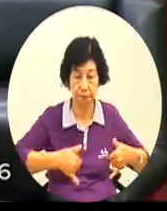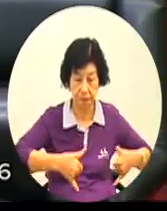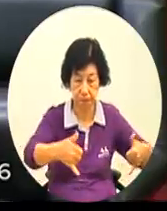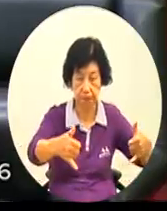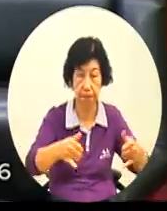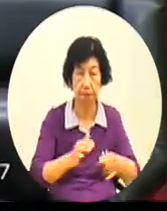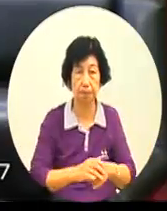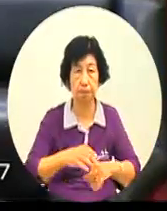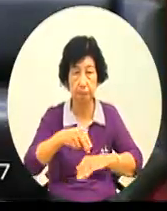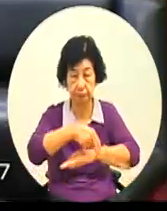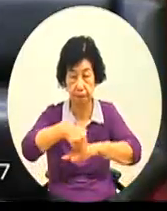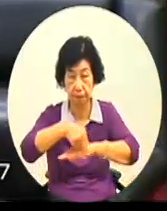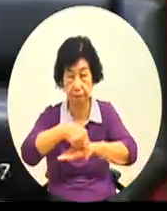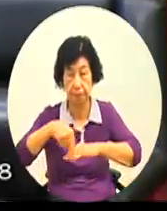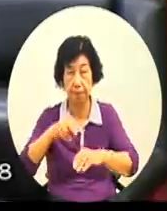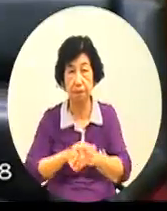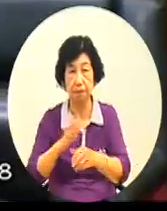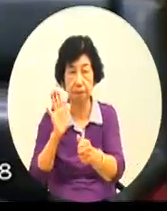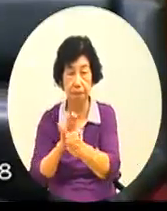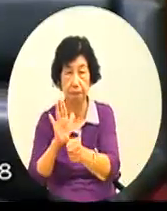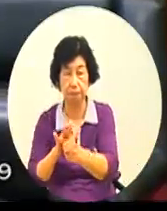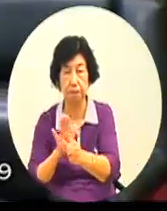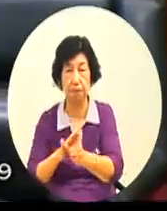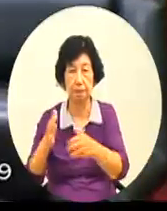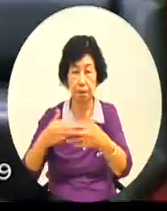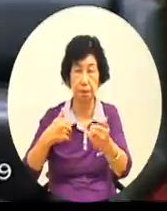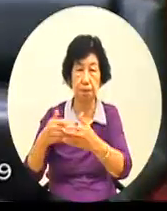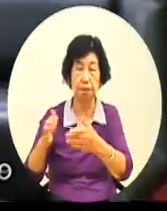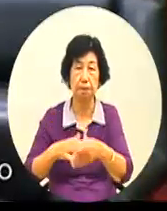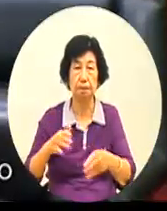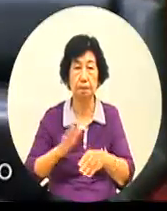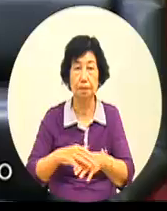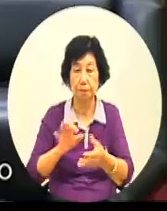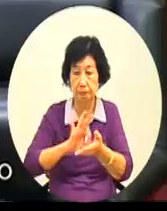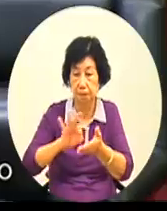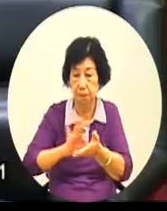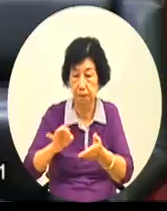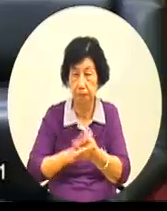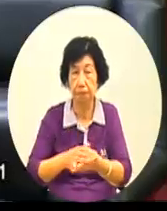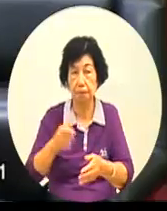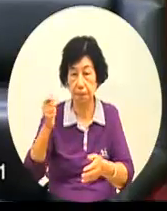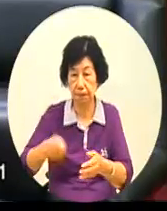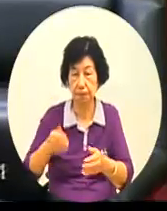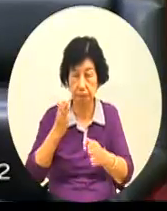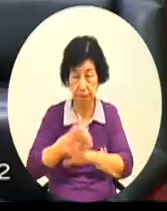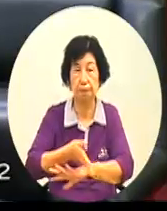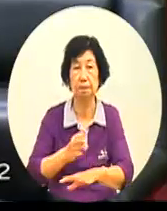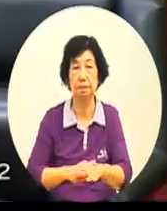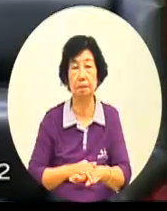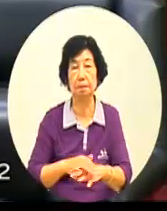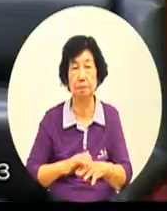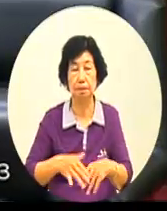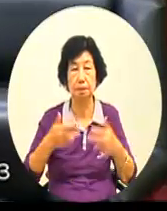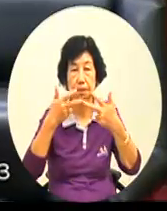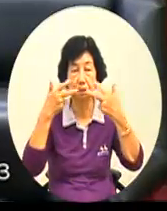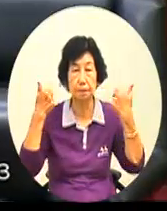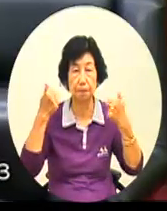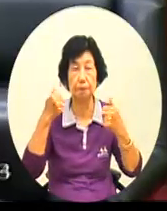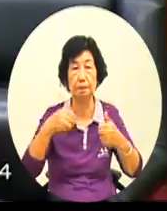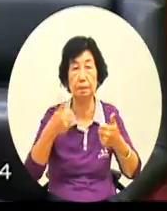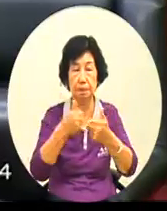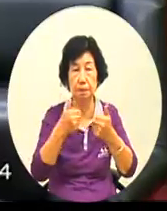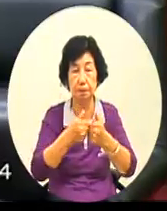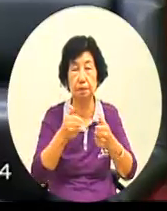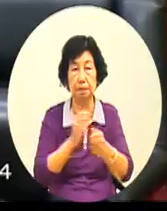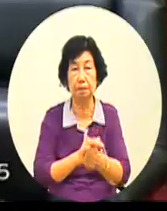划，帮他们嘛，协助他们嘛，让这个经费很快的就通过。那我们原民会这边可以做的多少事情，